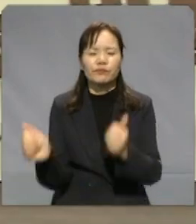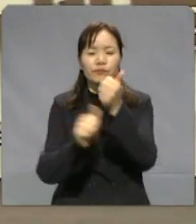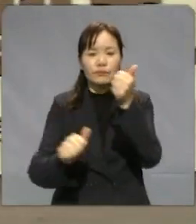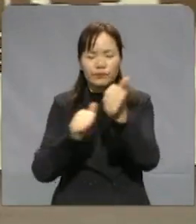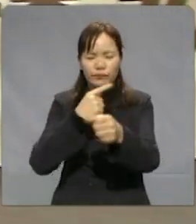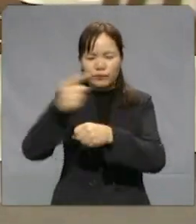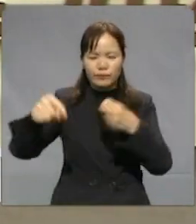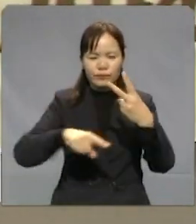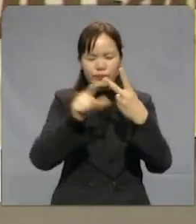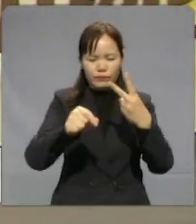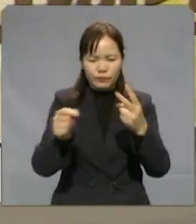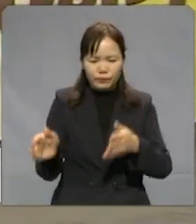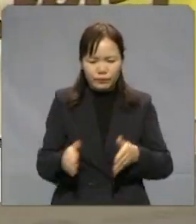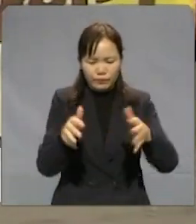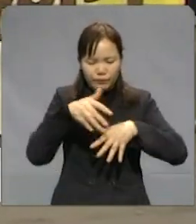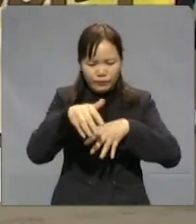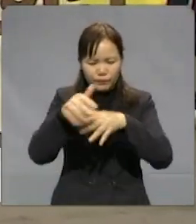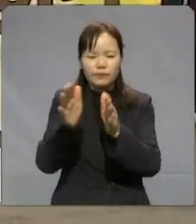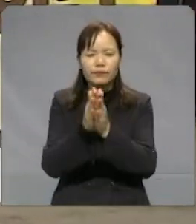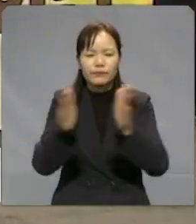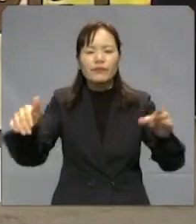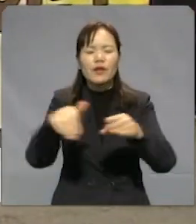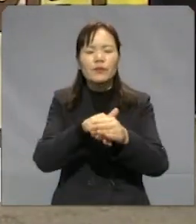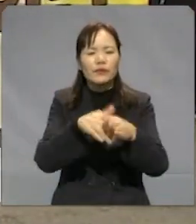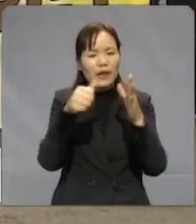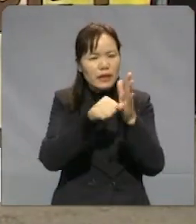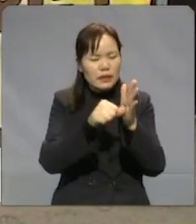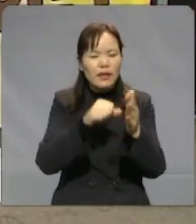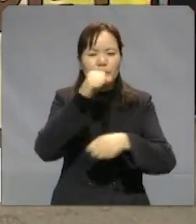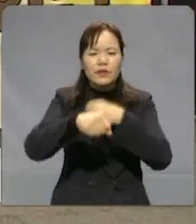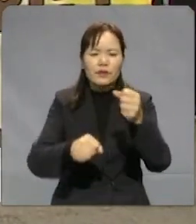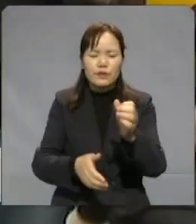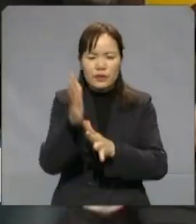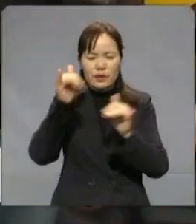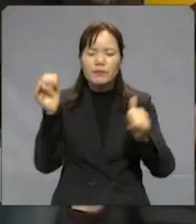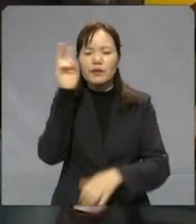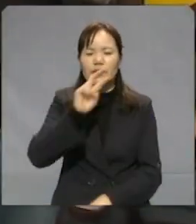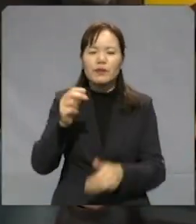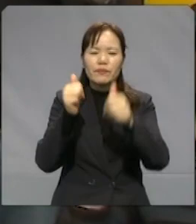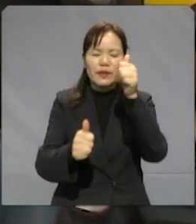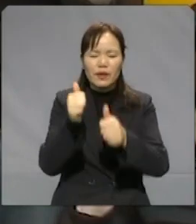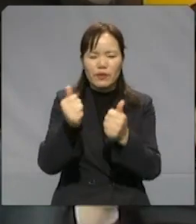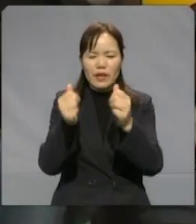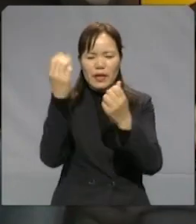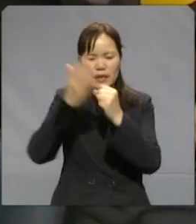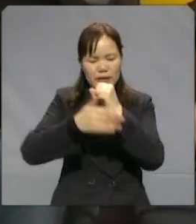내년 2월 도보 행진을 시작으로 문화재와 민주시민 합창대회, 사진전 등